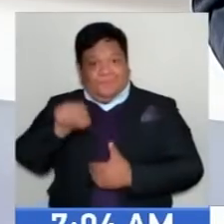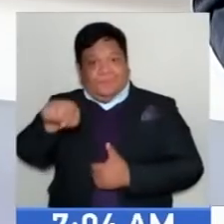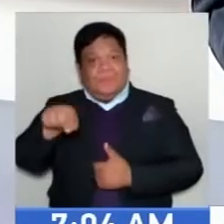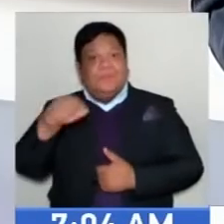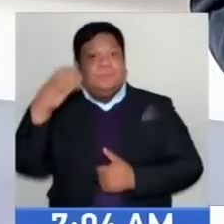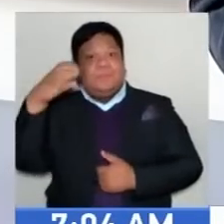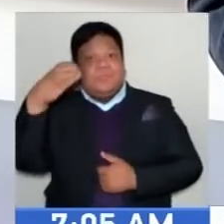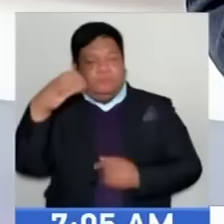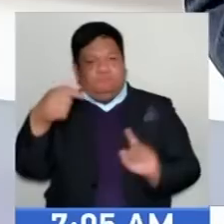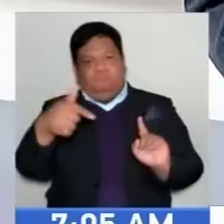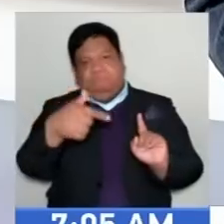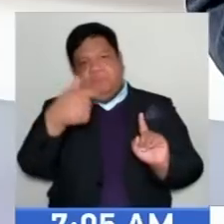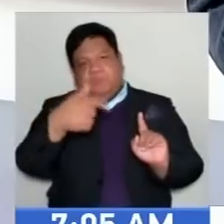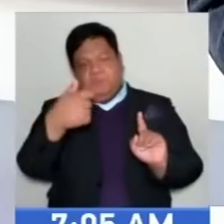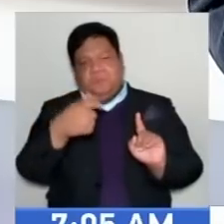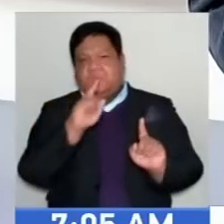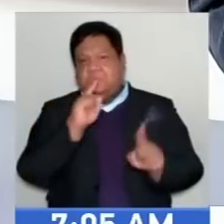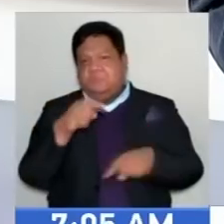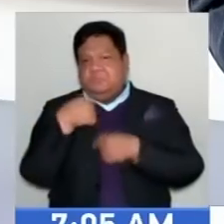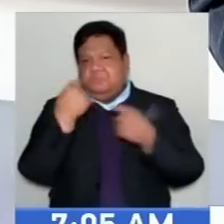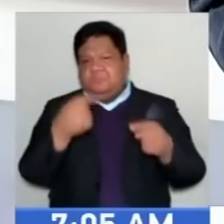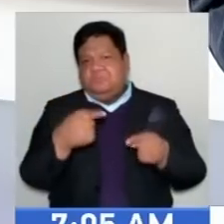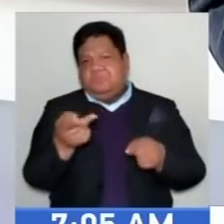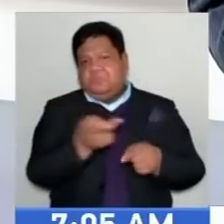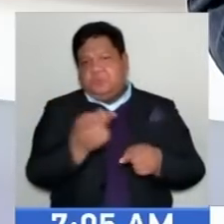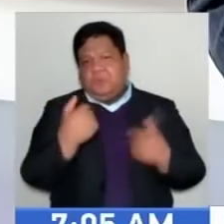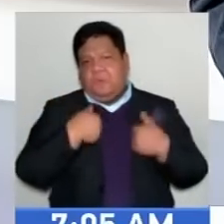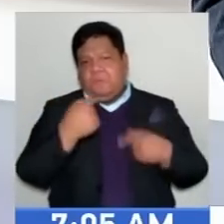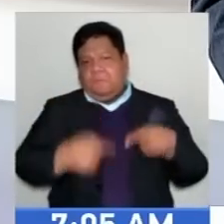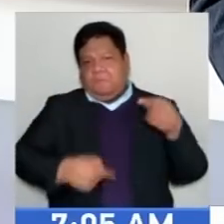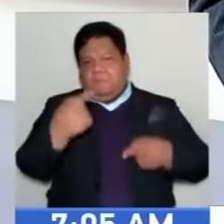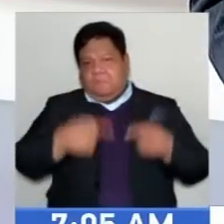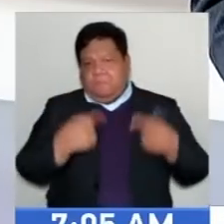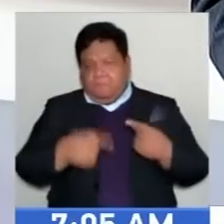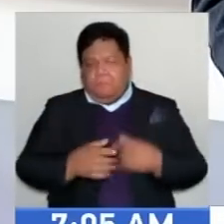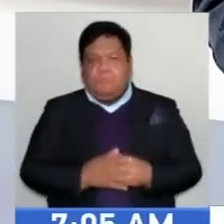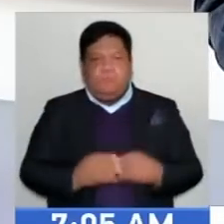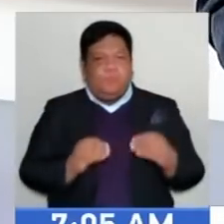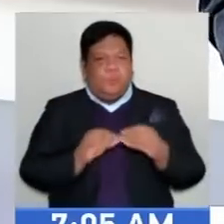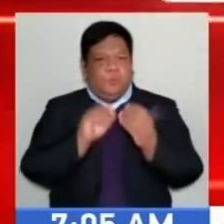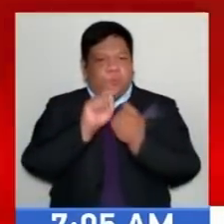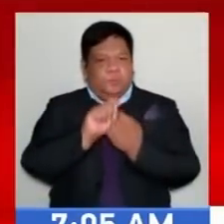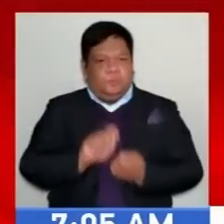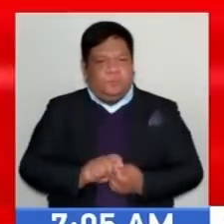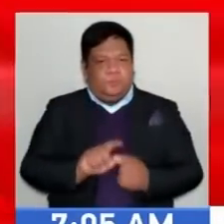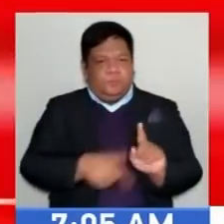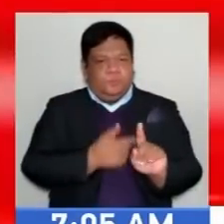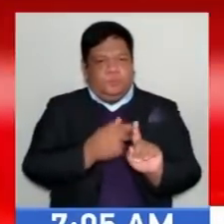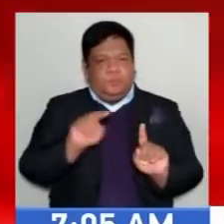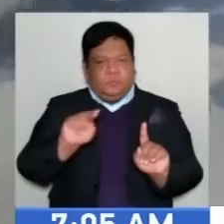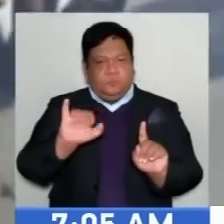ng suspect at ang biktima. Lagi una ka sa balita ni Nico Wahe. Exclusive!